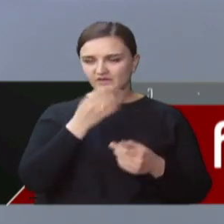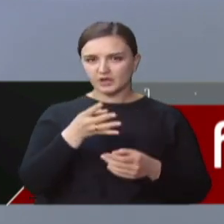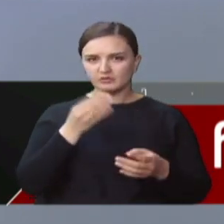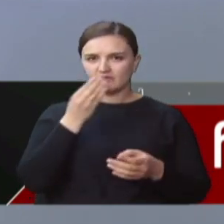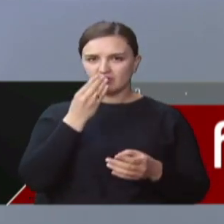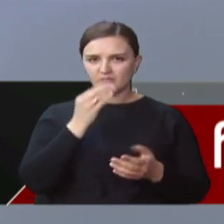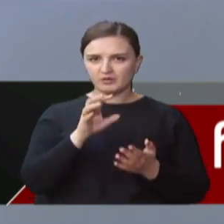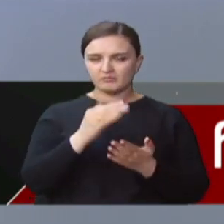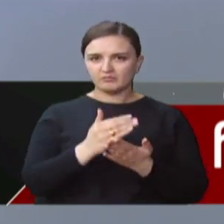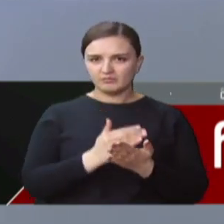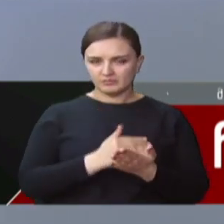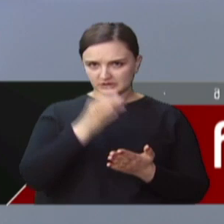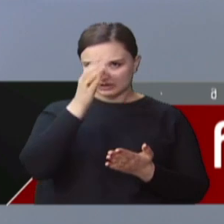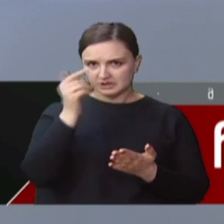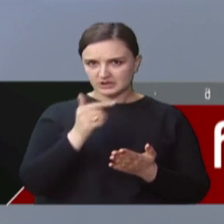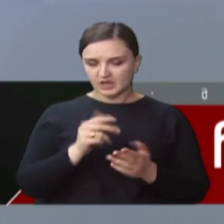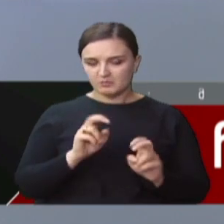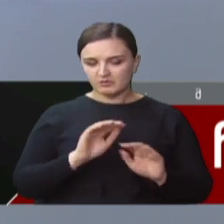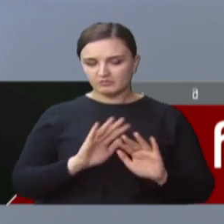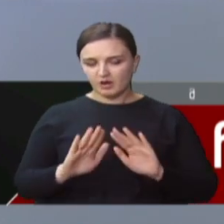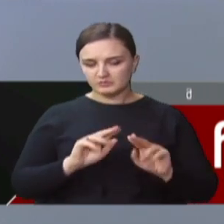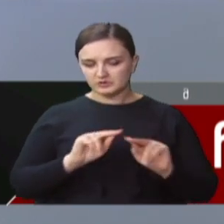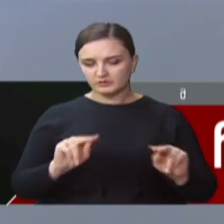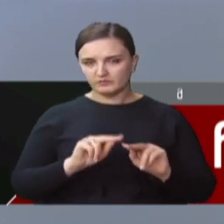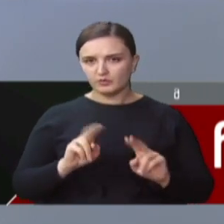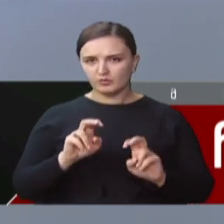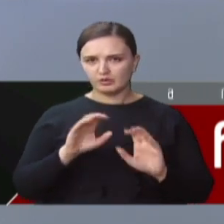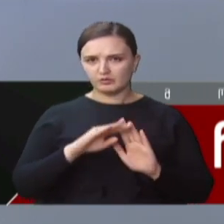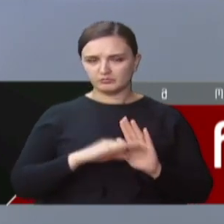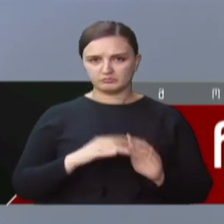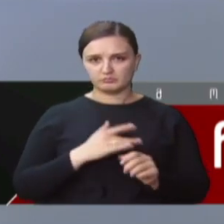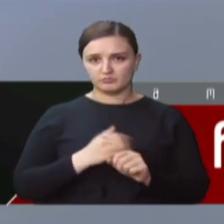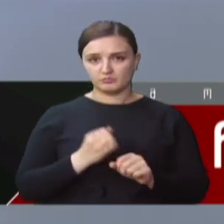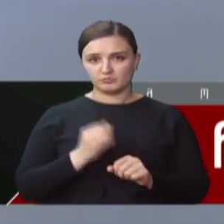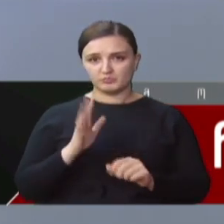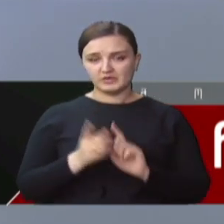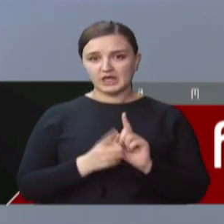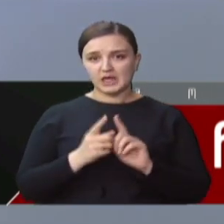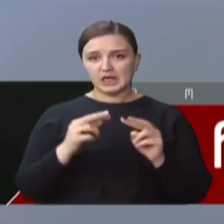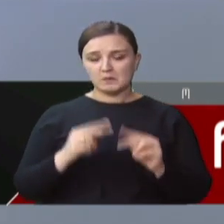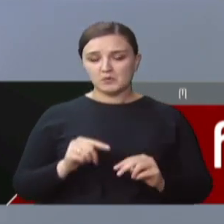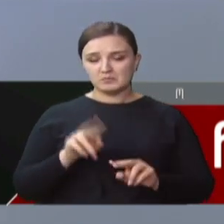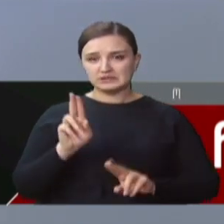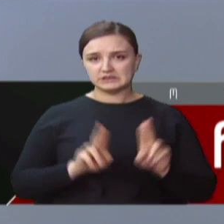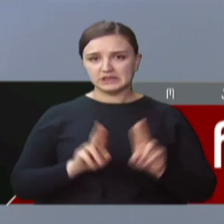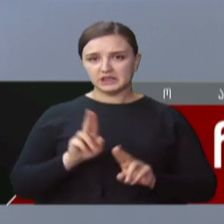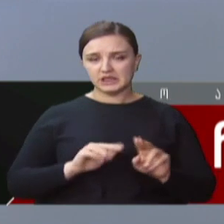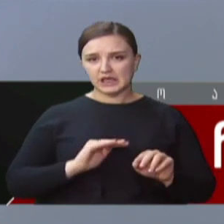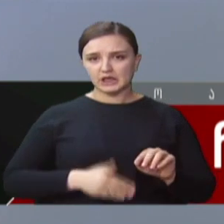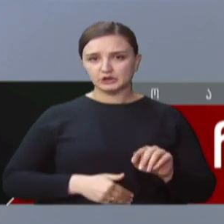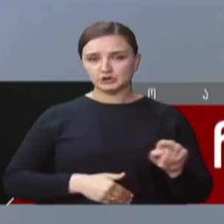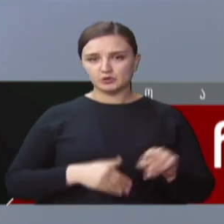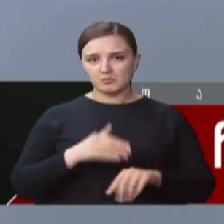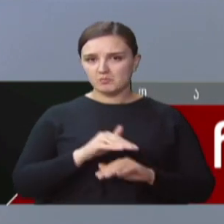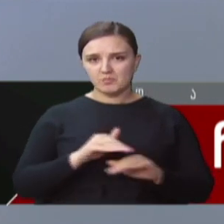qvebis ratsionis da saganmanakleblo saagmzrdelo protsesis kontroli da regulireba. Molodenia rom reformit gatvalisinebul standardebs kerzo baghebis natsili